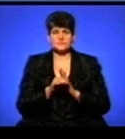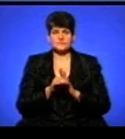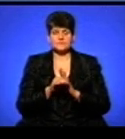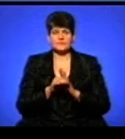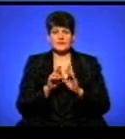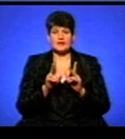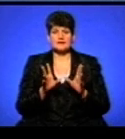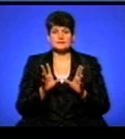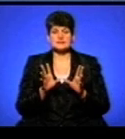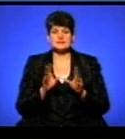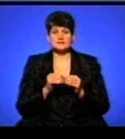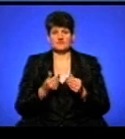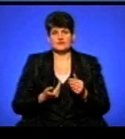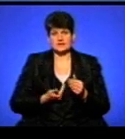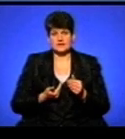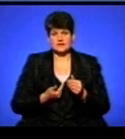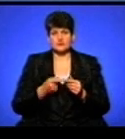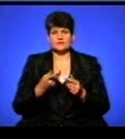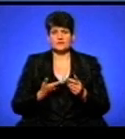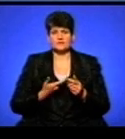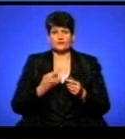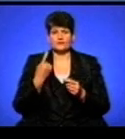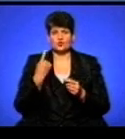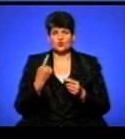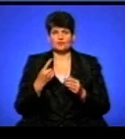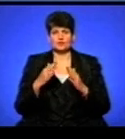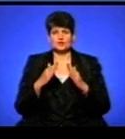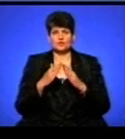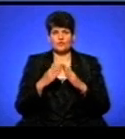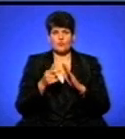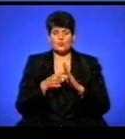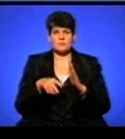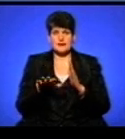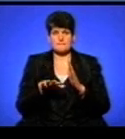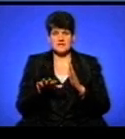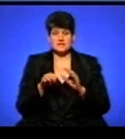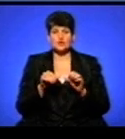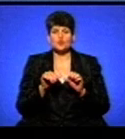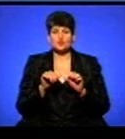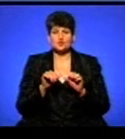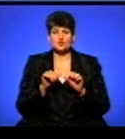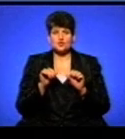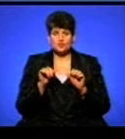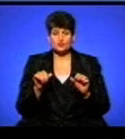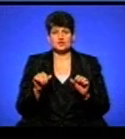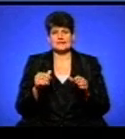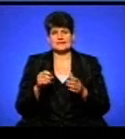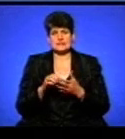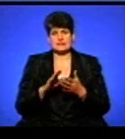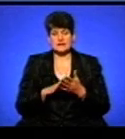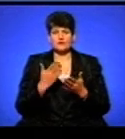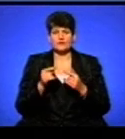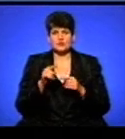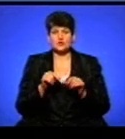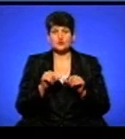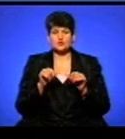як співжителів, можна так сказати, якщо вони проживають в одному житловому приміщенні, хоча розлучені, але зареєстровані. Якщо ж вони розлучені